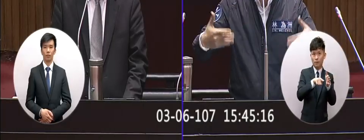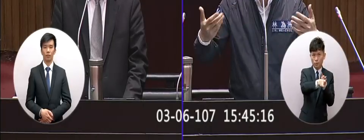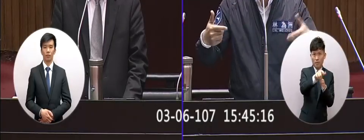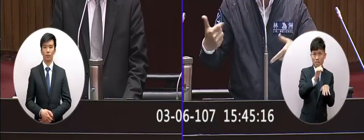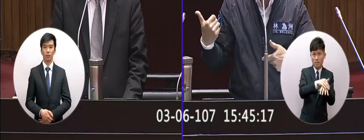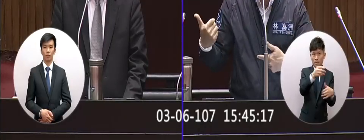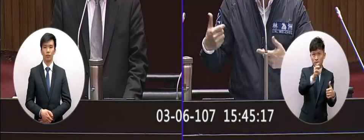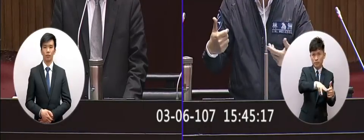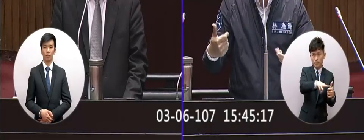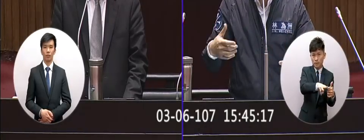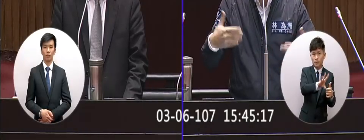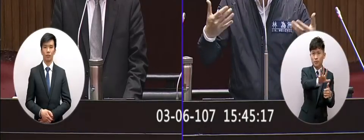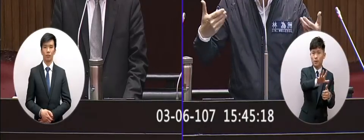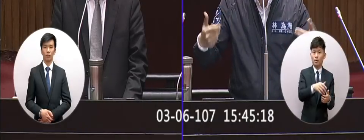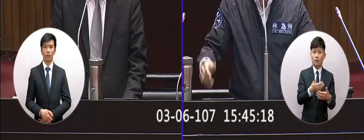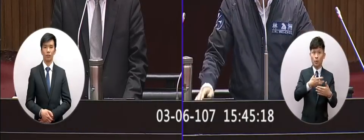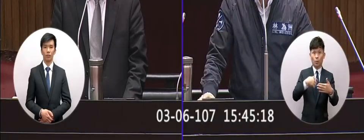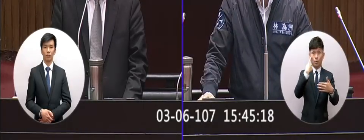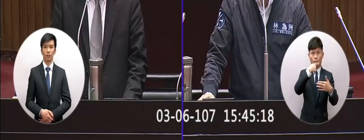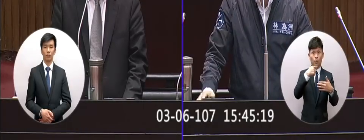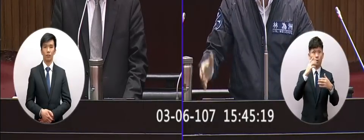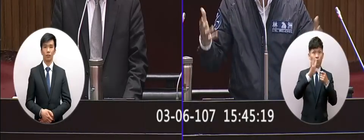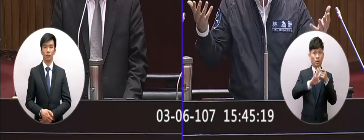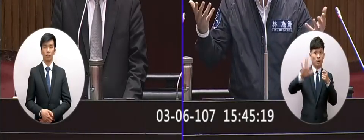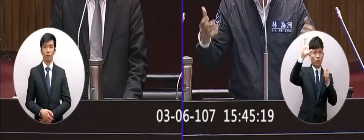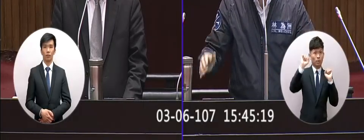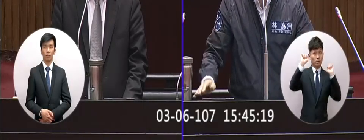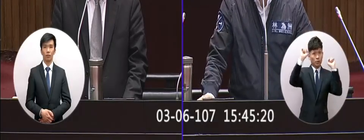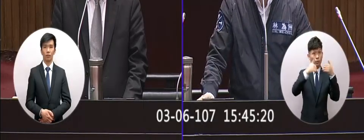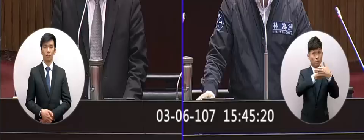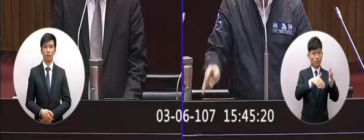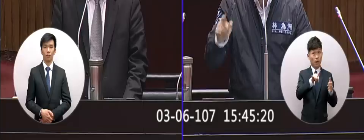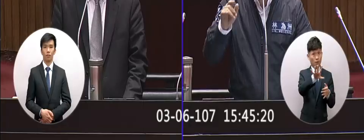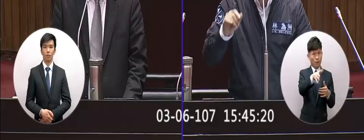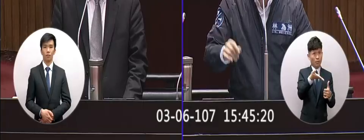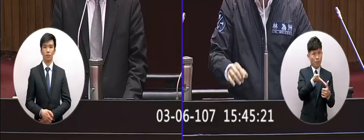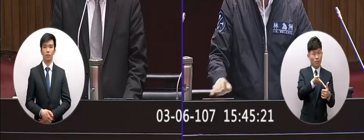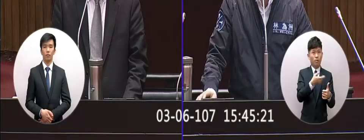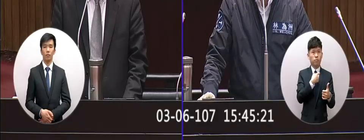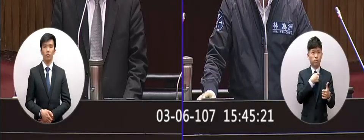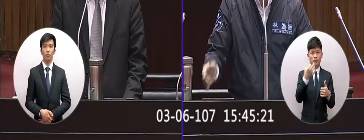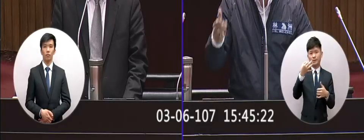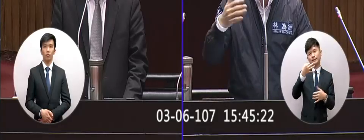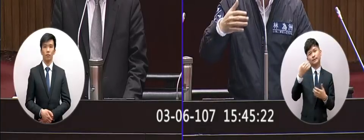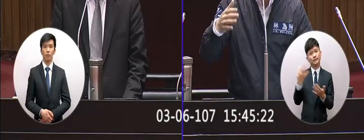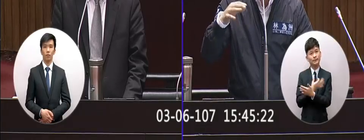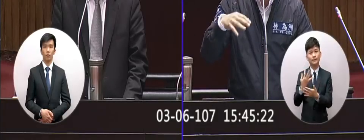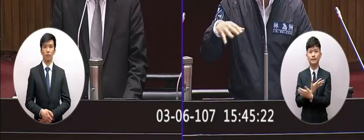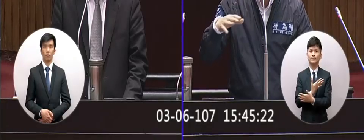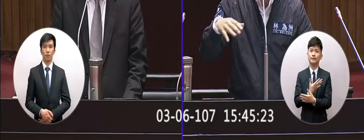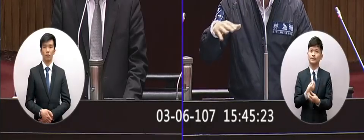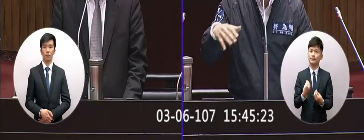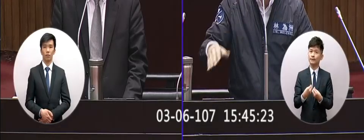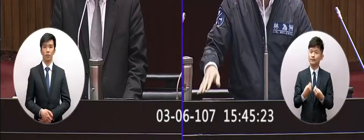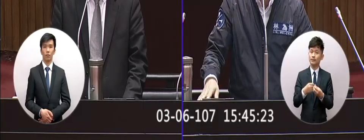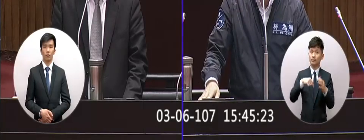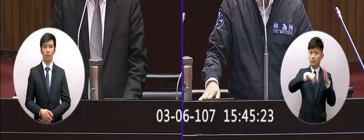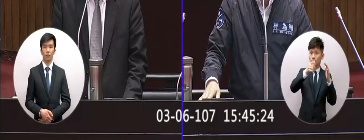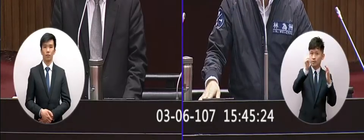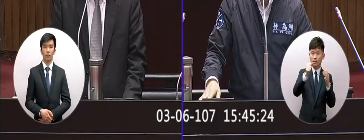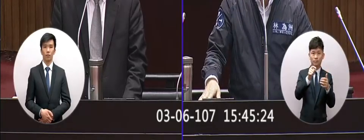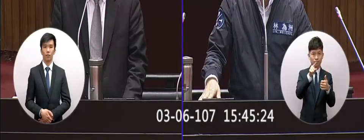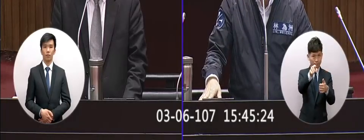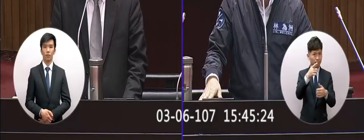就有很多这个，像我们湖口高中也有体育班呐、啊，因为经费不足，所以这个请院长一定要了解